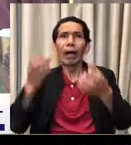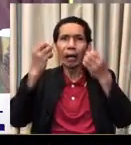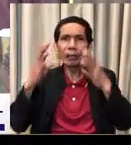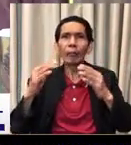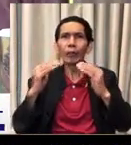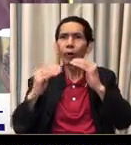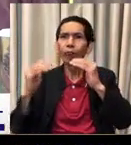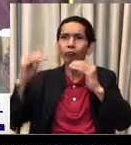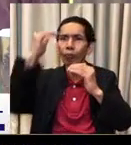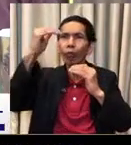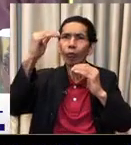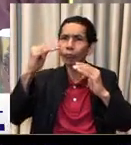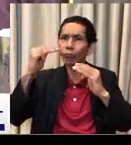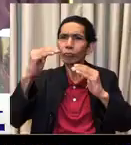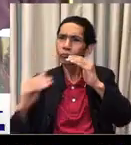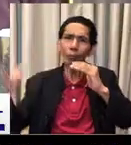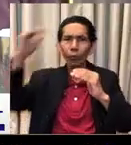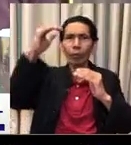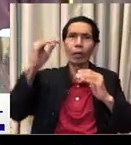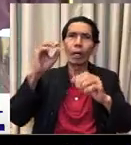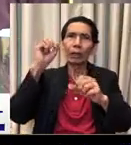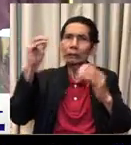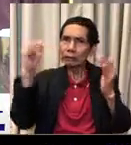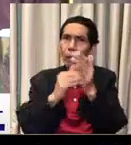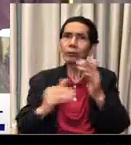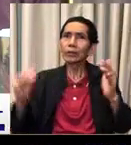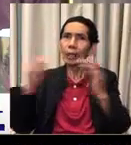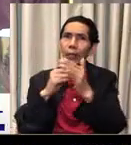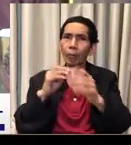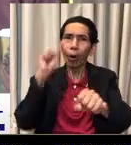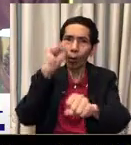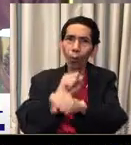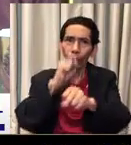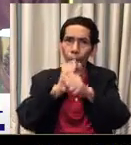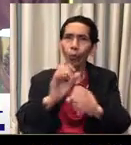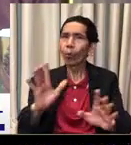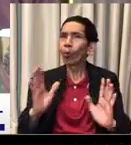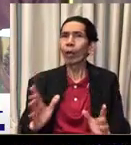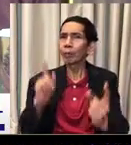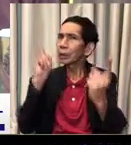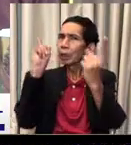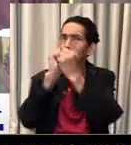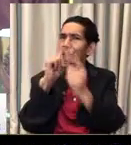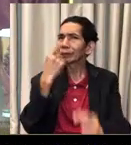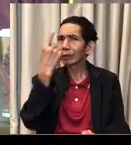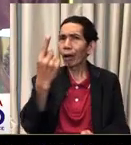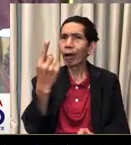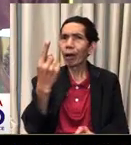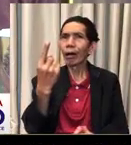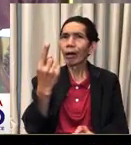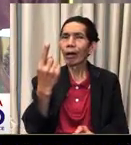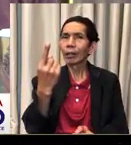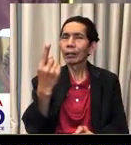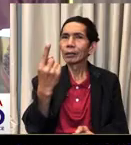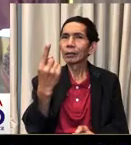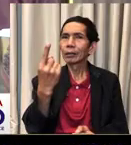promote sa kanila. Alam mo, ilan ang promote natin? 1,000 na. Wala pa akong na-meet kahit isa.